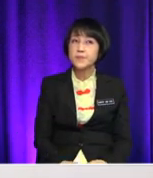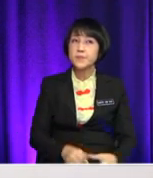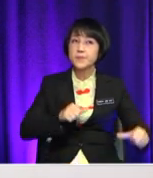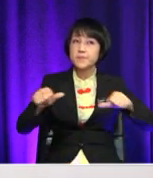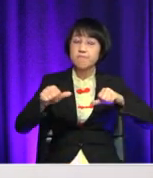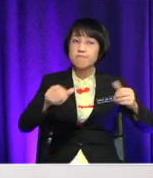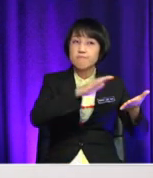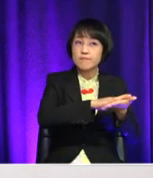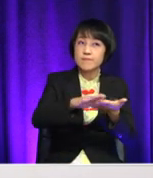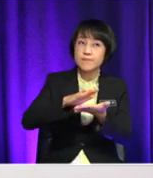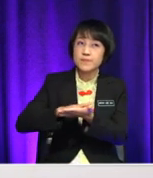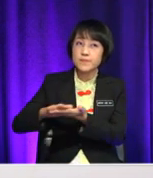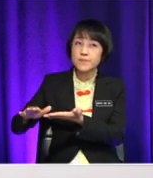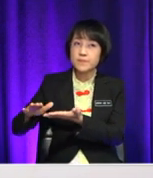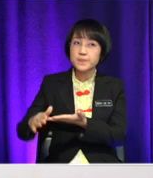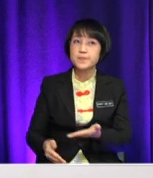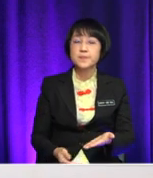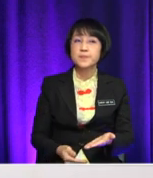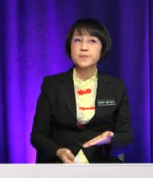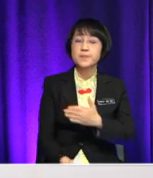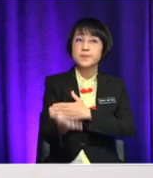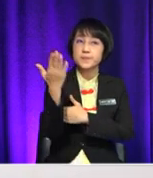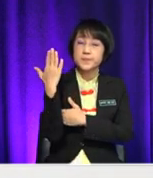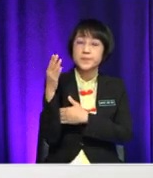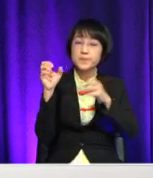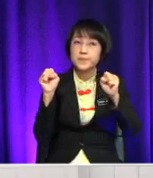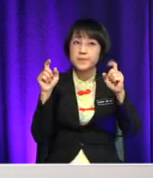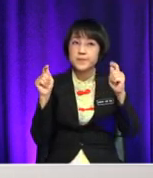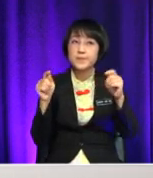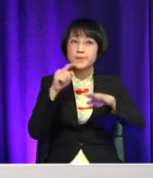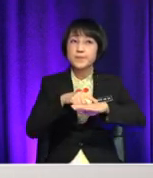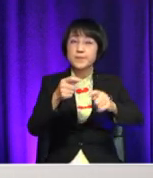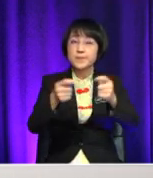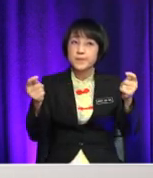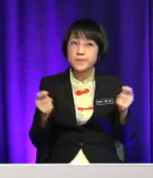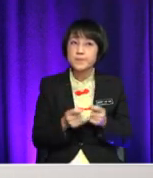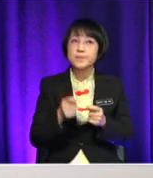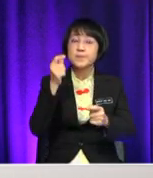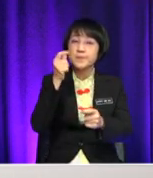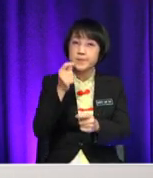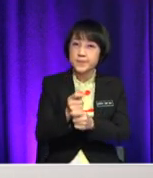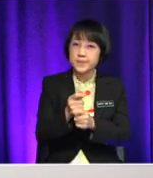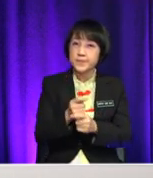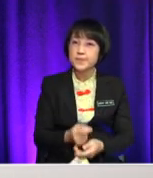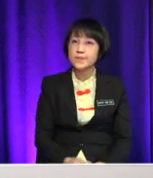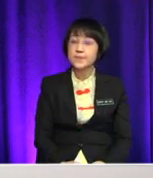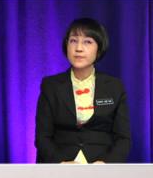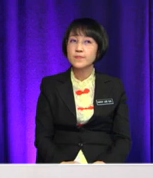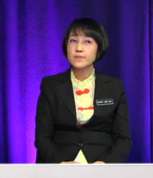pada pukul 10.00 pagi setiap Sabtu di tempat yang ditetapkan dari masa ke masanya